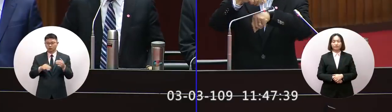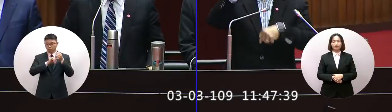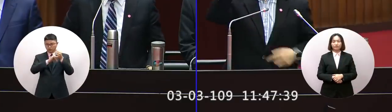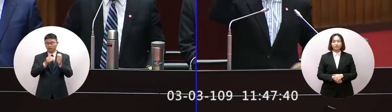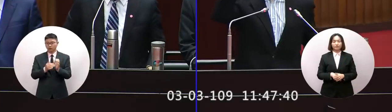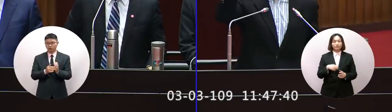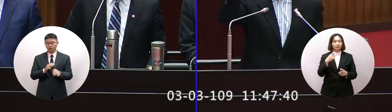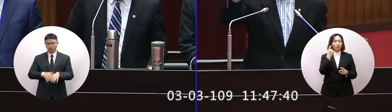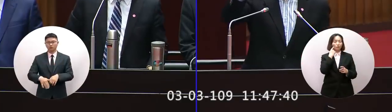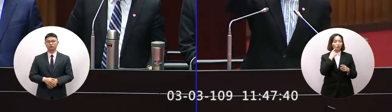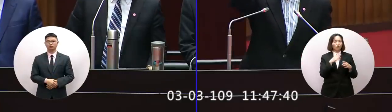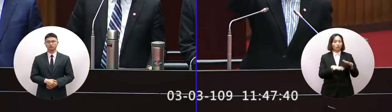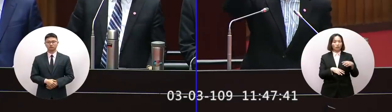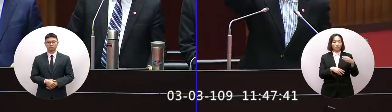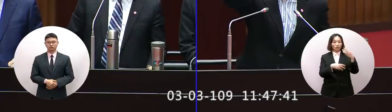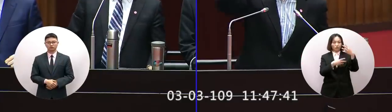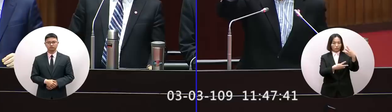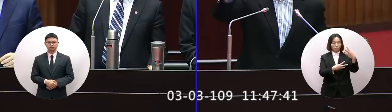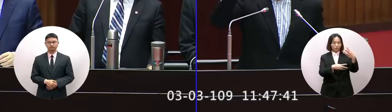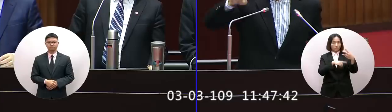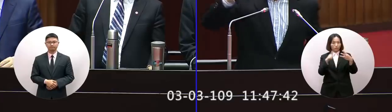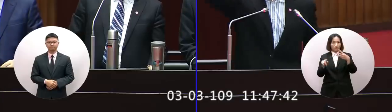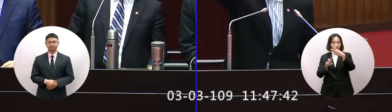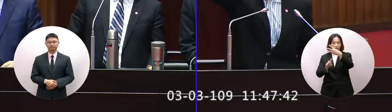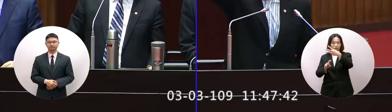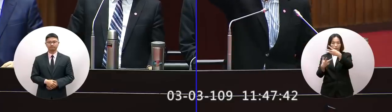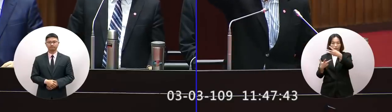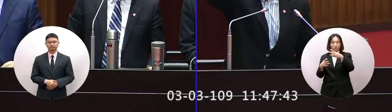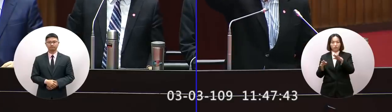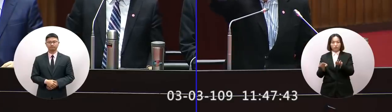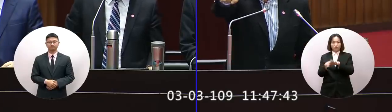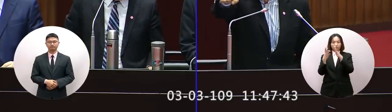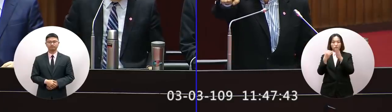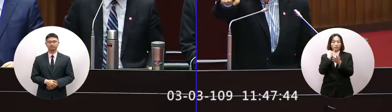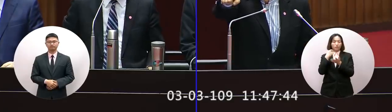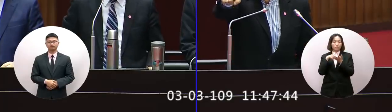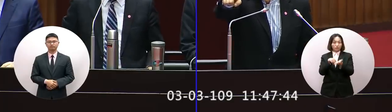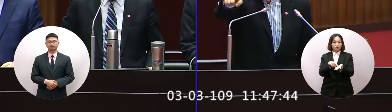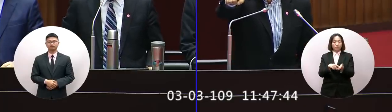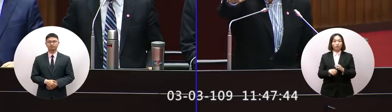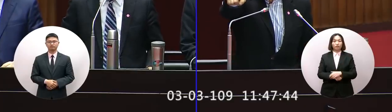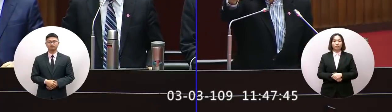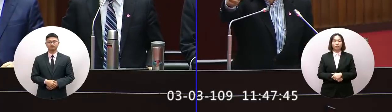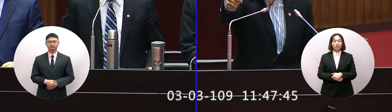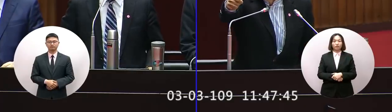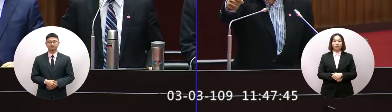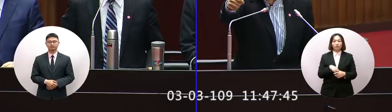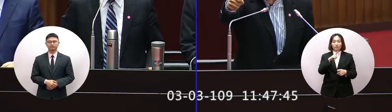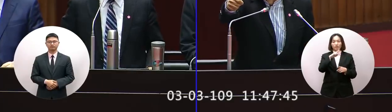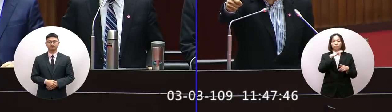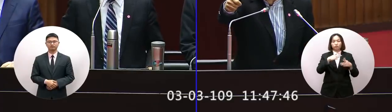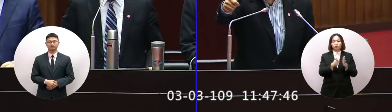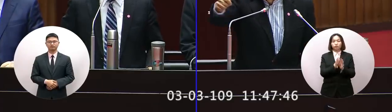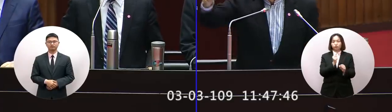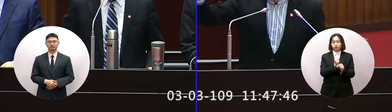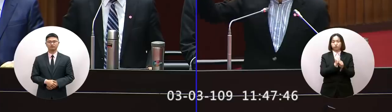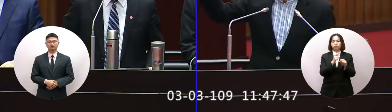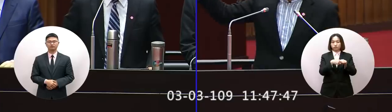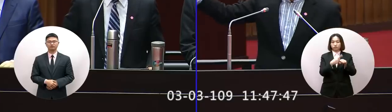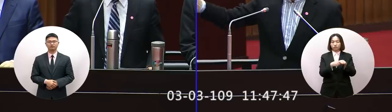今天三號17號開始實施上路這樣喔你是行動派的喔